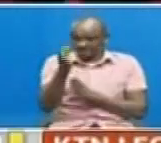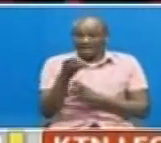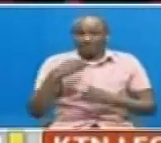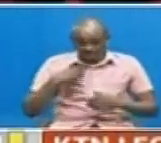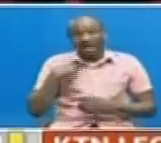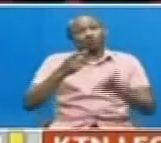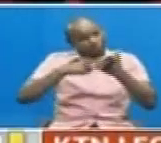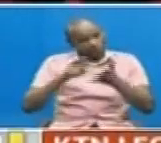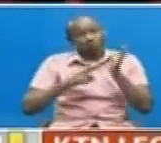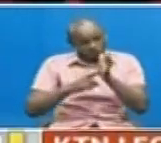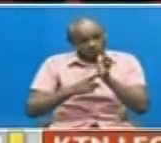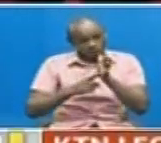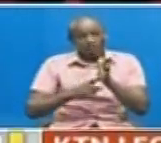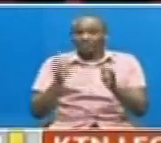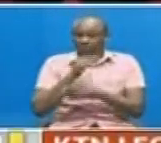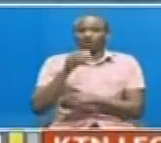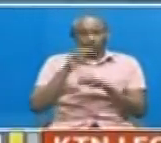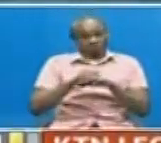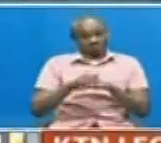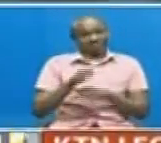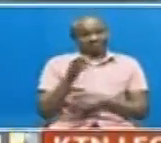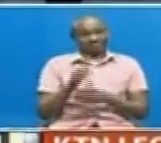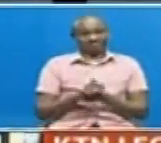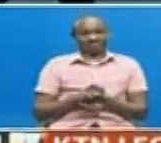nakumbuka kumtengeza Redson nyimbo ilikuwa ni kama ndoto.